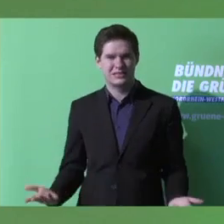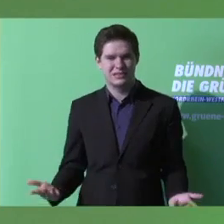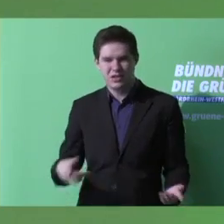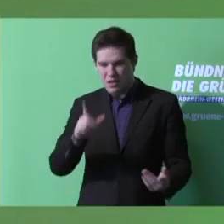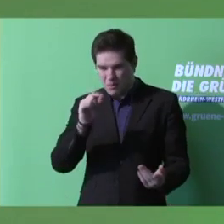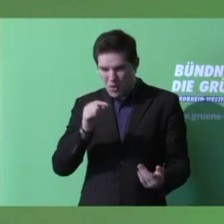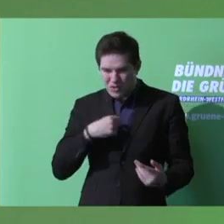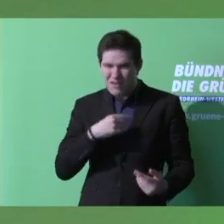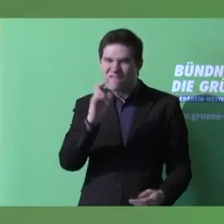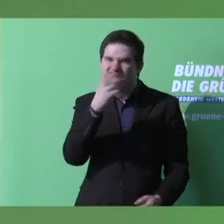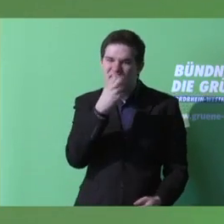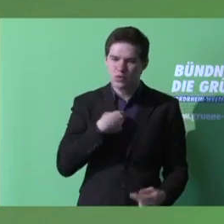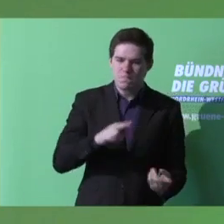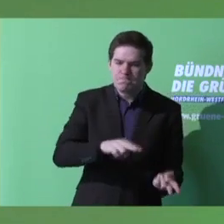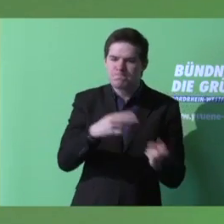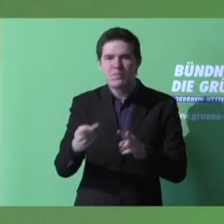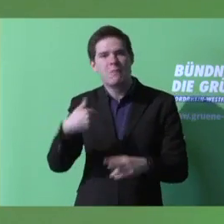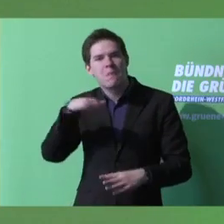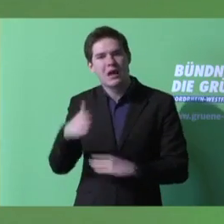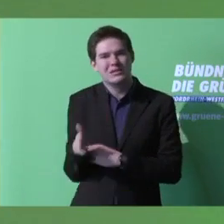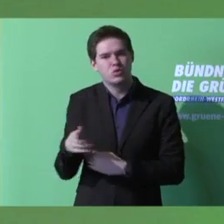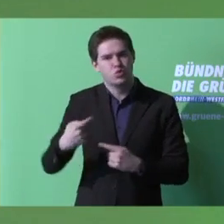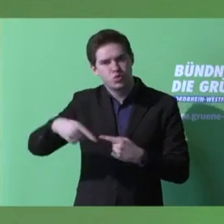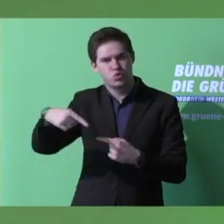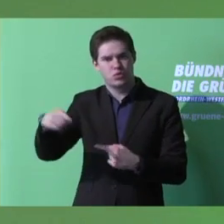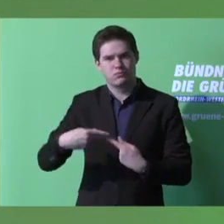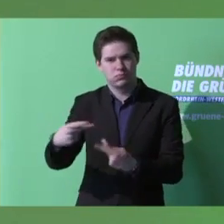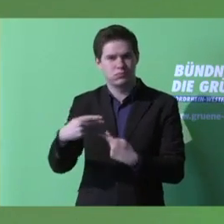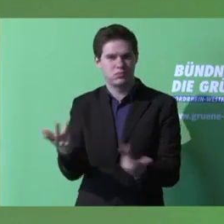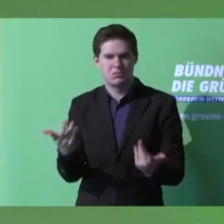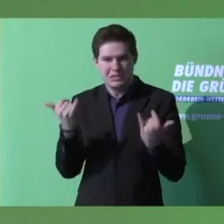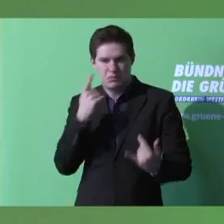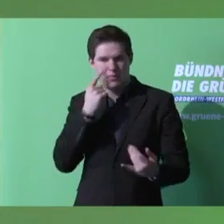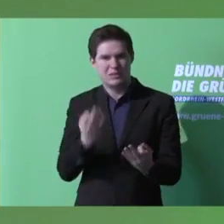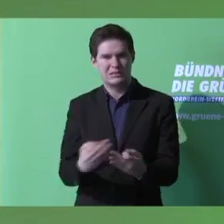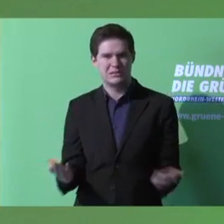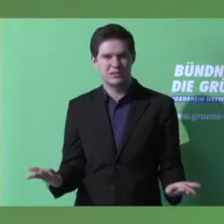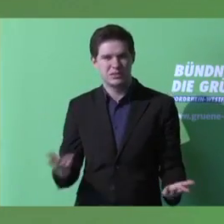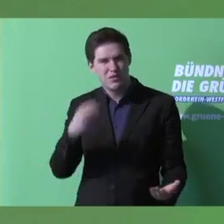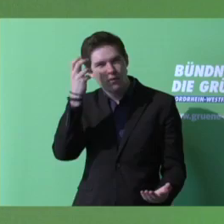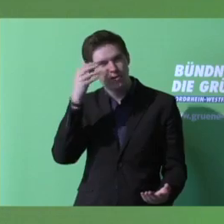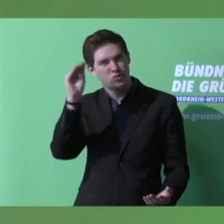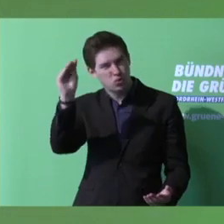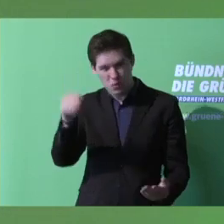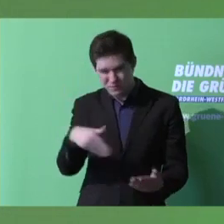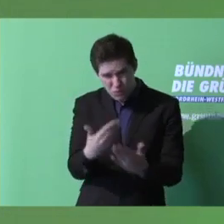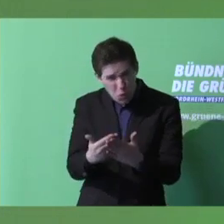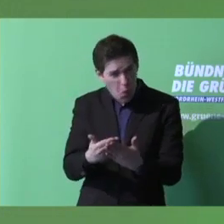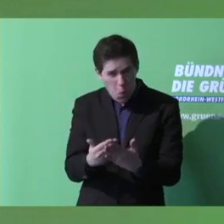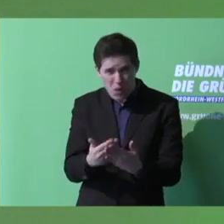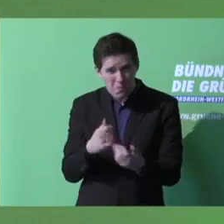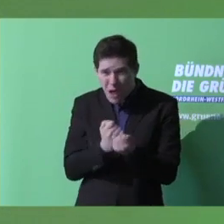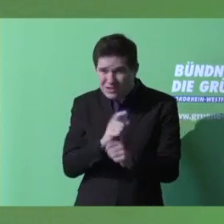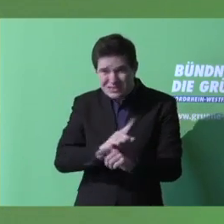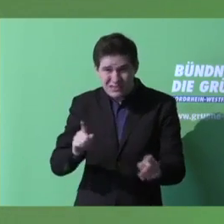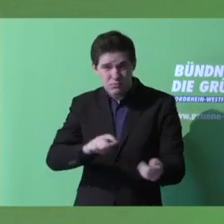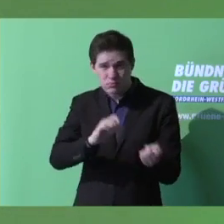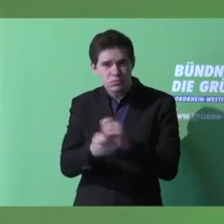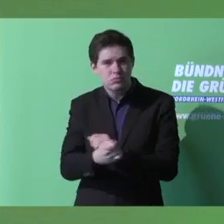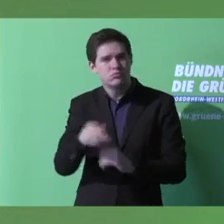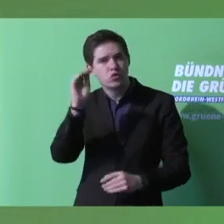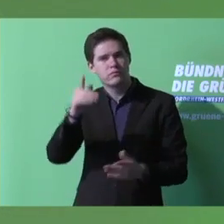Straße auf die Schiene zu setzen. Wenn nicht umgesteuert wird, wird sich diese Politik fortsetzen. NRW darf auch in